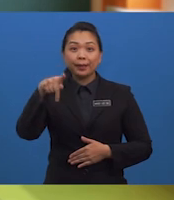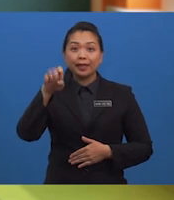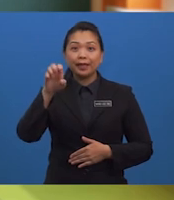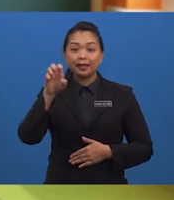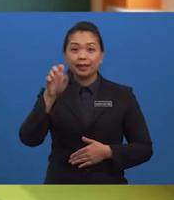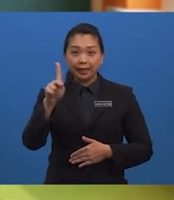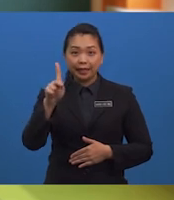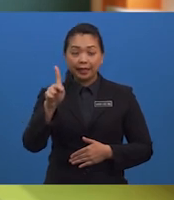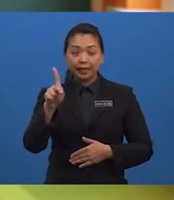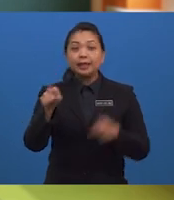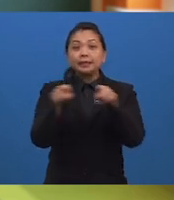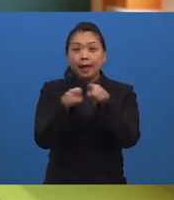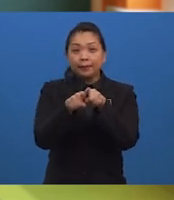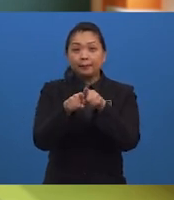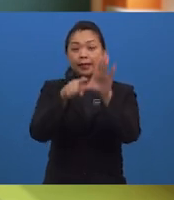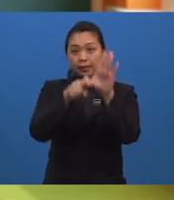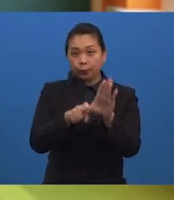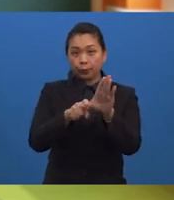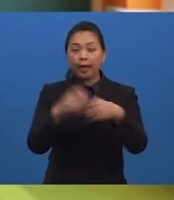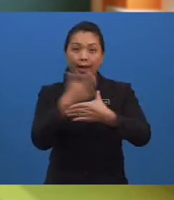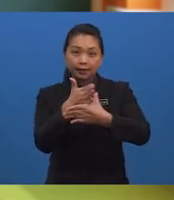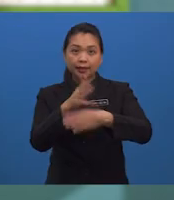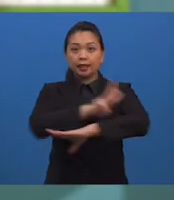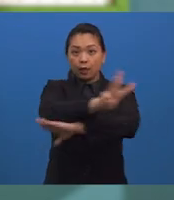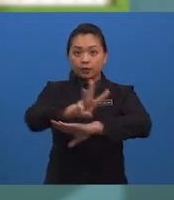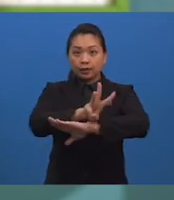kebergantungan antara kawasan.